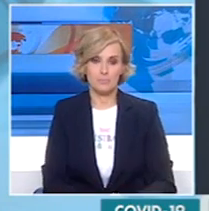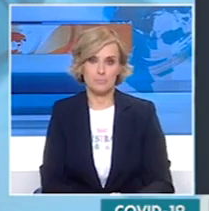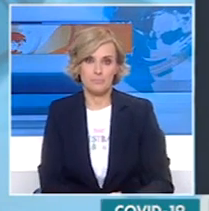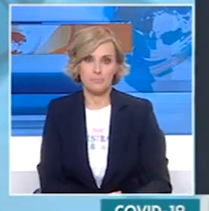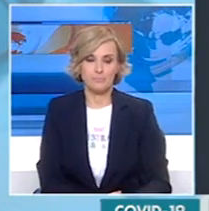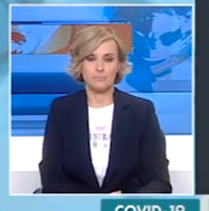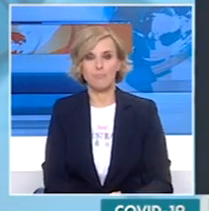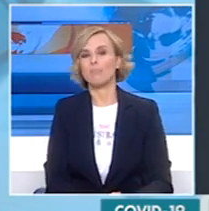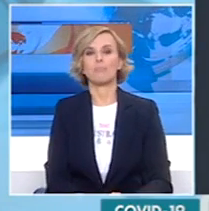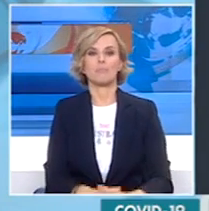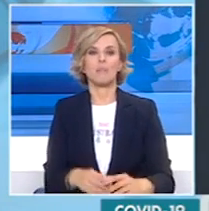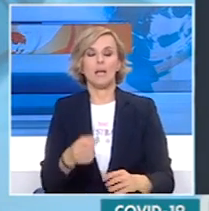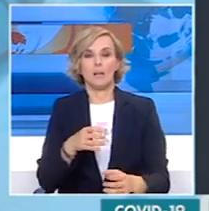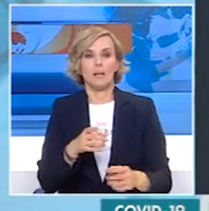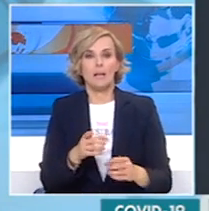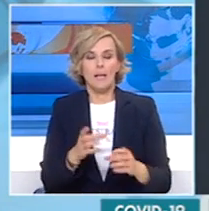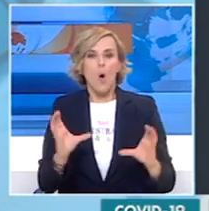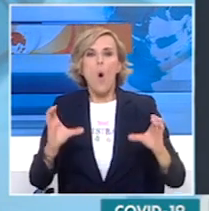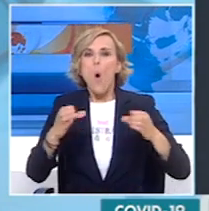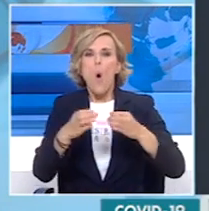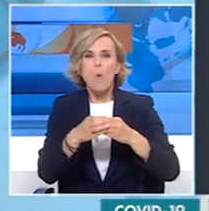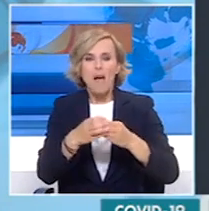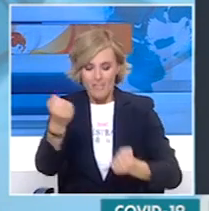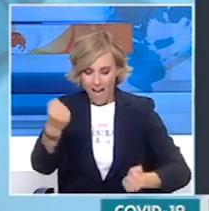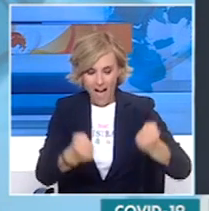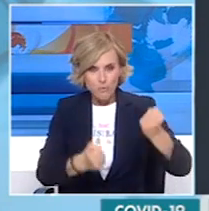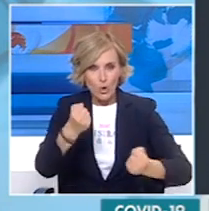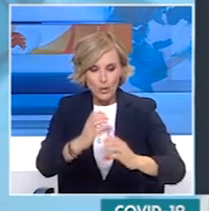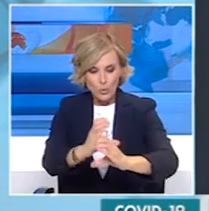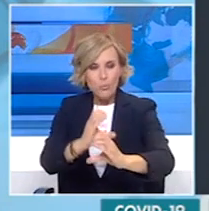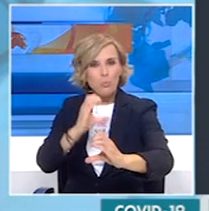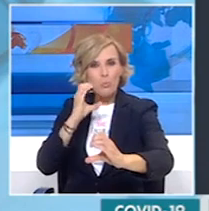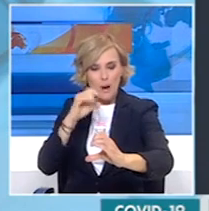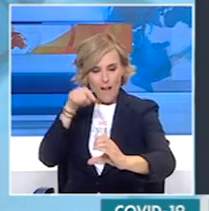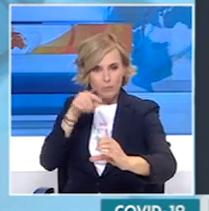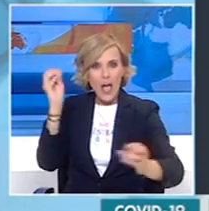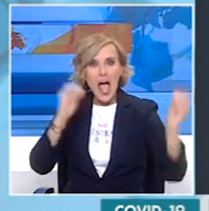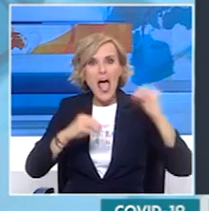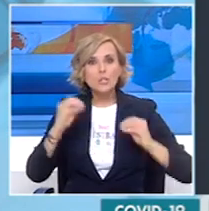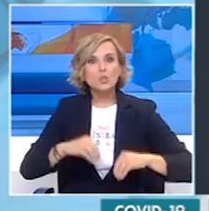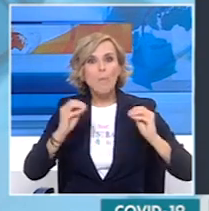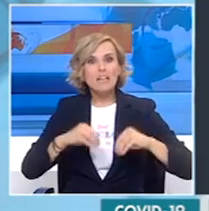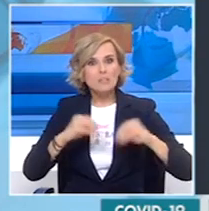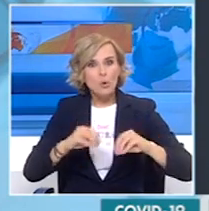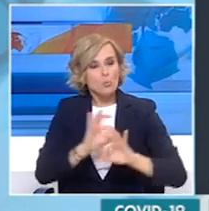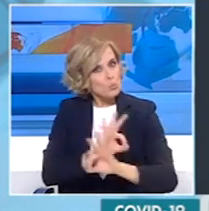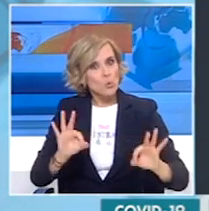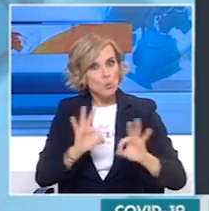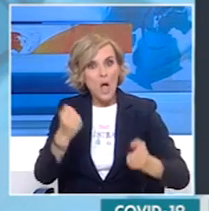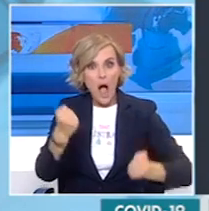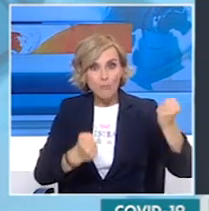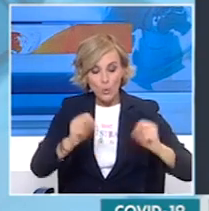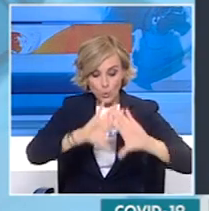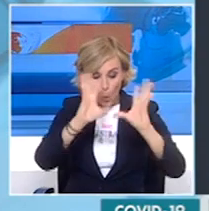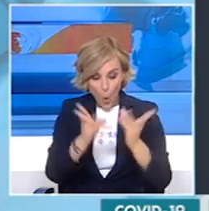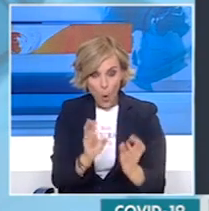Σε ό,τι αφορά τις κινητές ομάδες υγείας, να πούμε καταρχήν ότι πρόκειται για ένα πρόγραμμα το οποίο χρηματοδοτείται από ευρωπαϊκούς